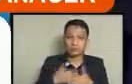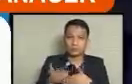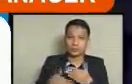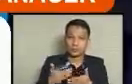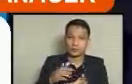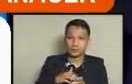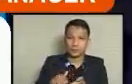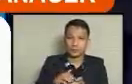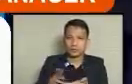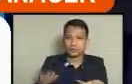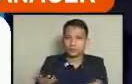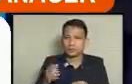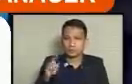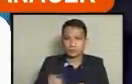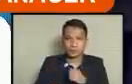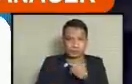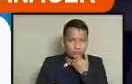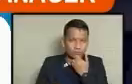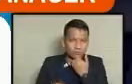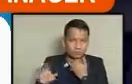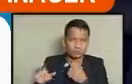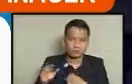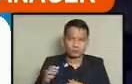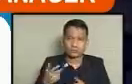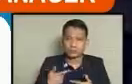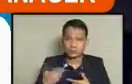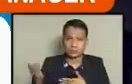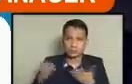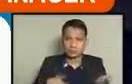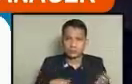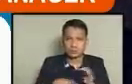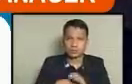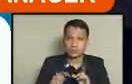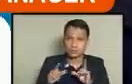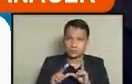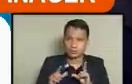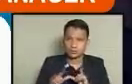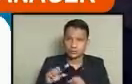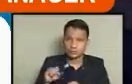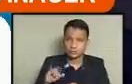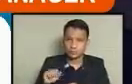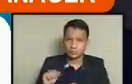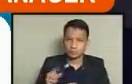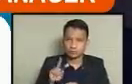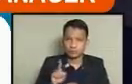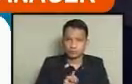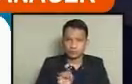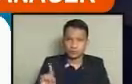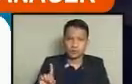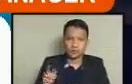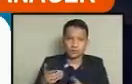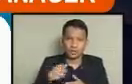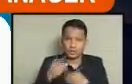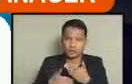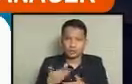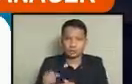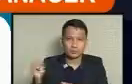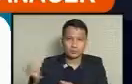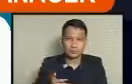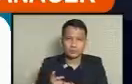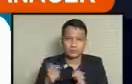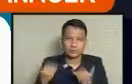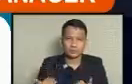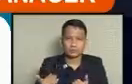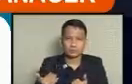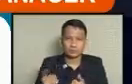na. Eh, hindi pwede yung ganun, sabi ng SOSYA, kailangan pumunta sa SOSYA doon, may one-stop shop doon, na doon ipoprocess lahat, and